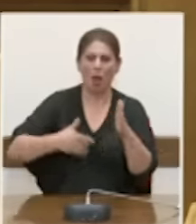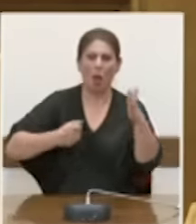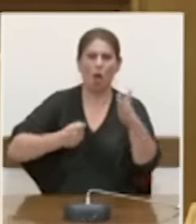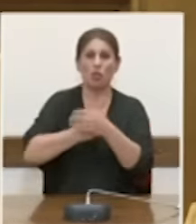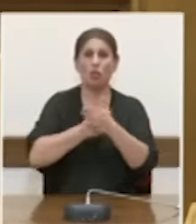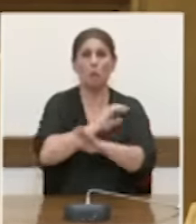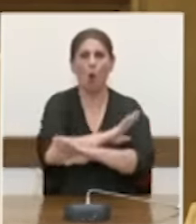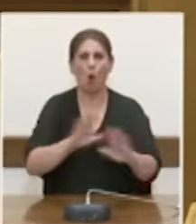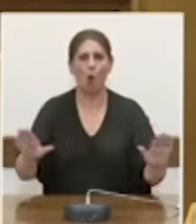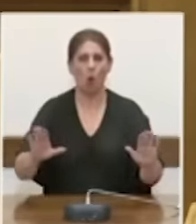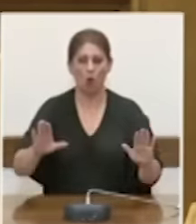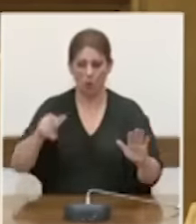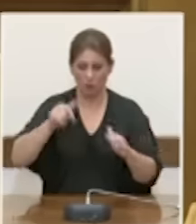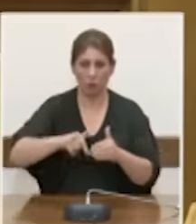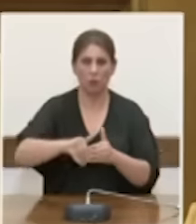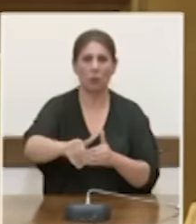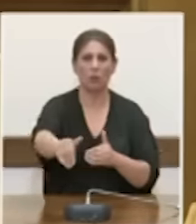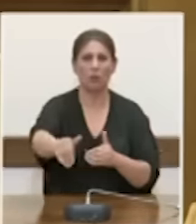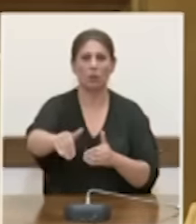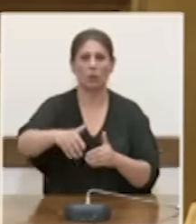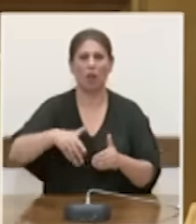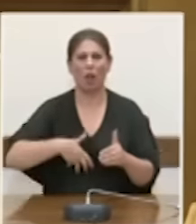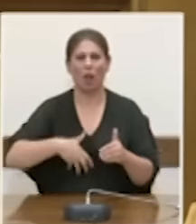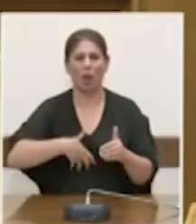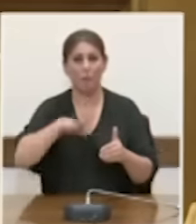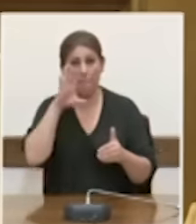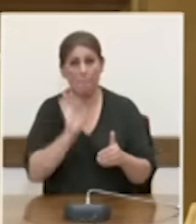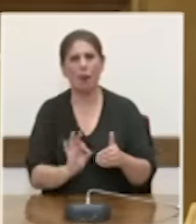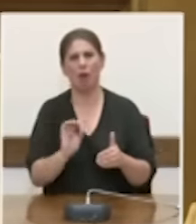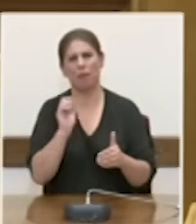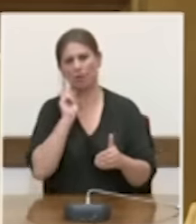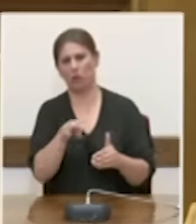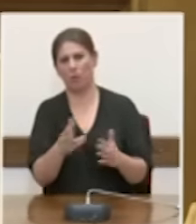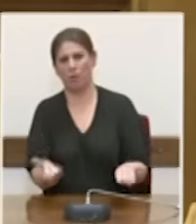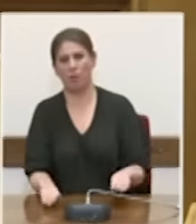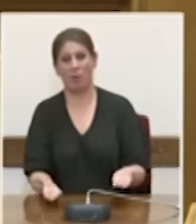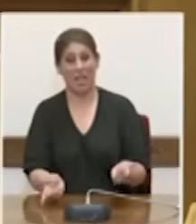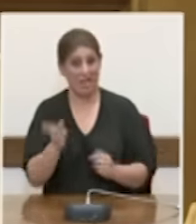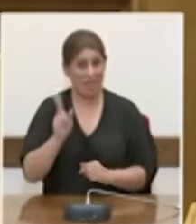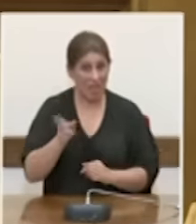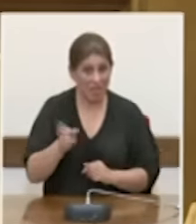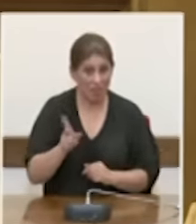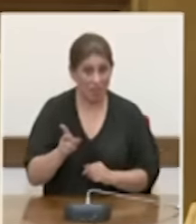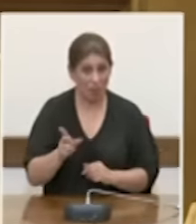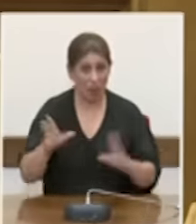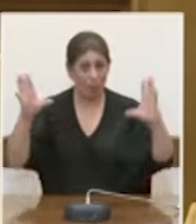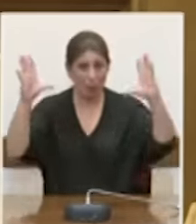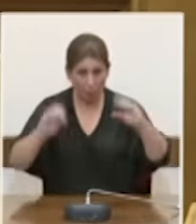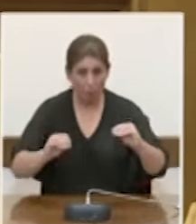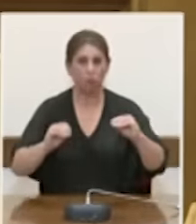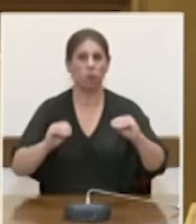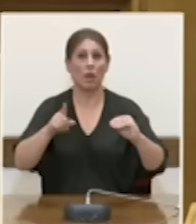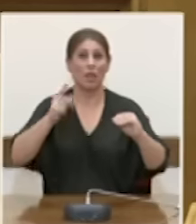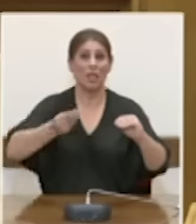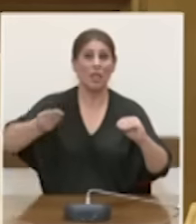υπερκορεσμό και στο εξής τραγελαφικό πραγματικά φαινόμενο. Να κινδυνεύουμε με blackout λόγω